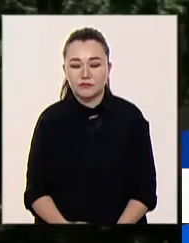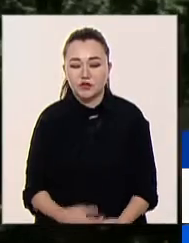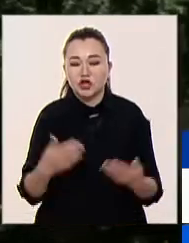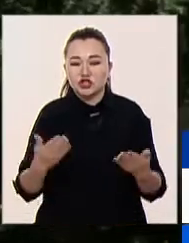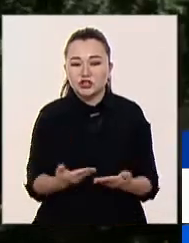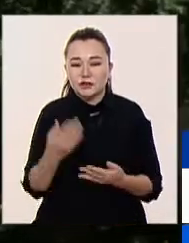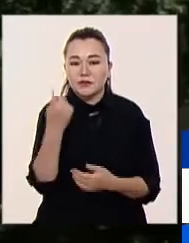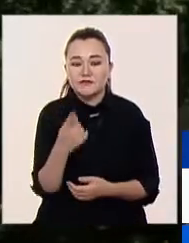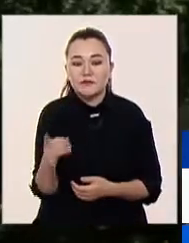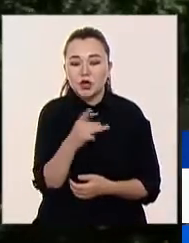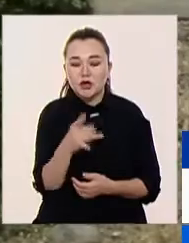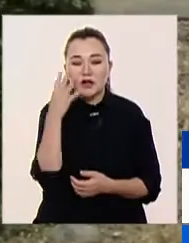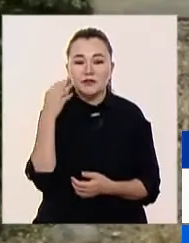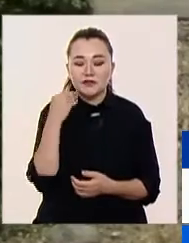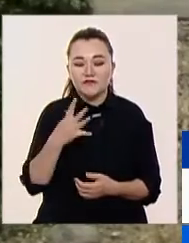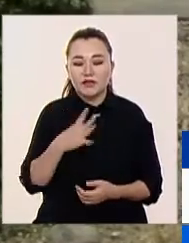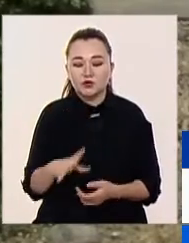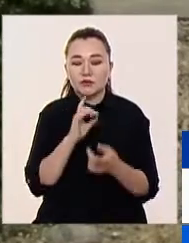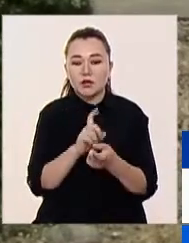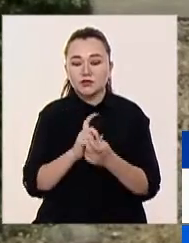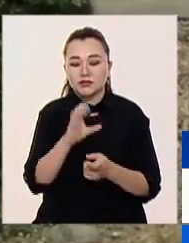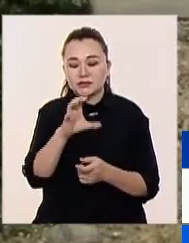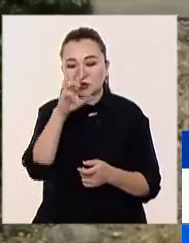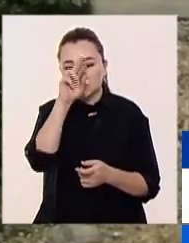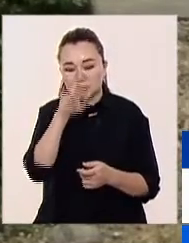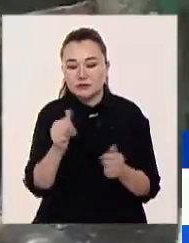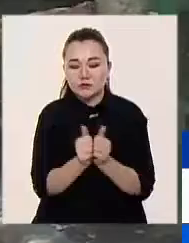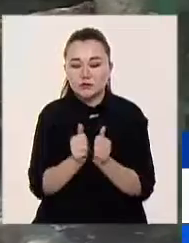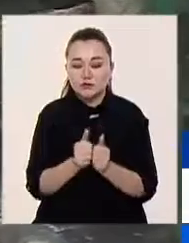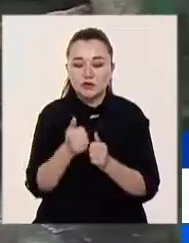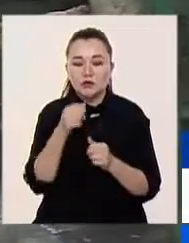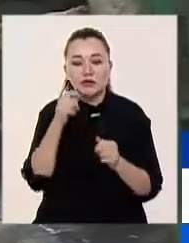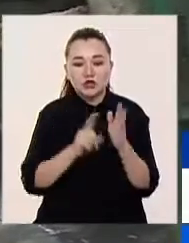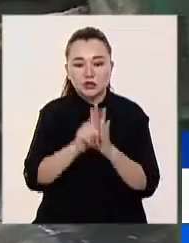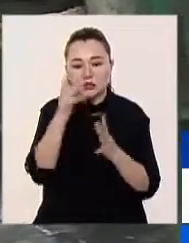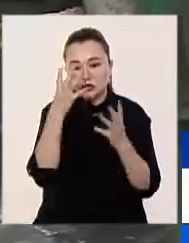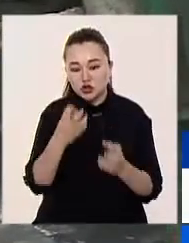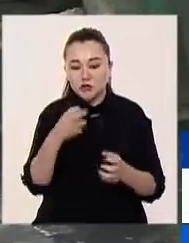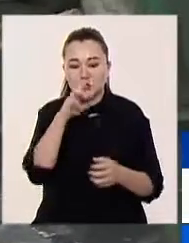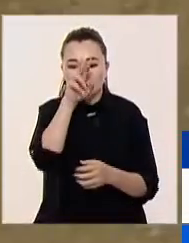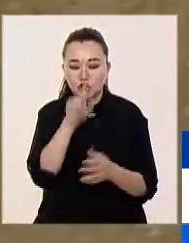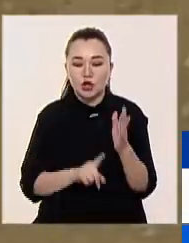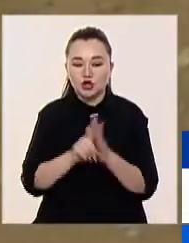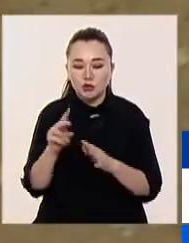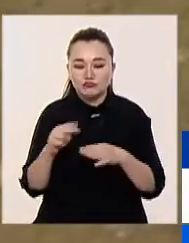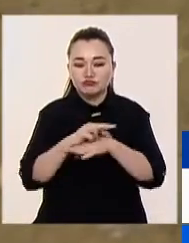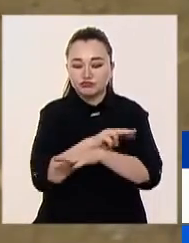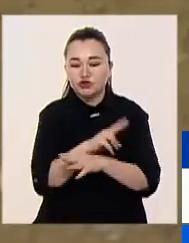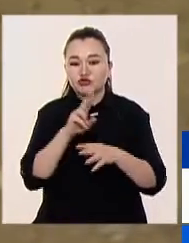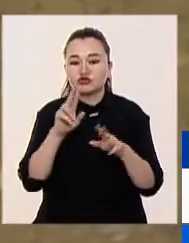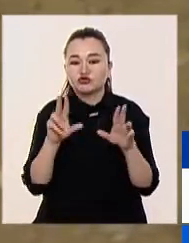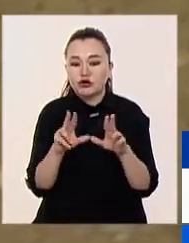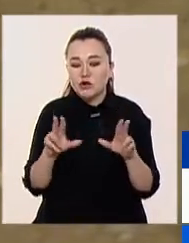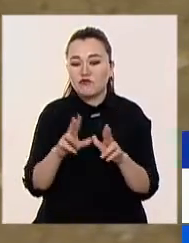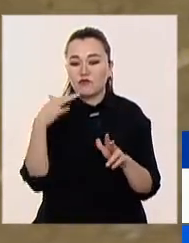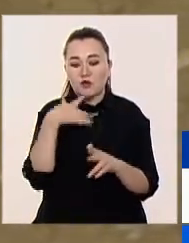Жители первого микрорайона Алматы вынуждены бороться с усатыми соседями. С наступлением темноты насекомые начинают ползать по шкафам.